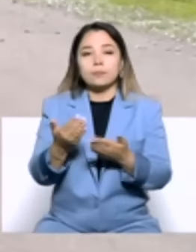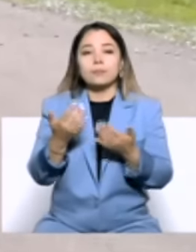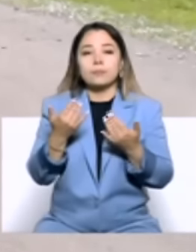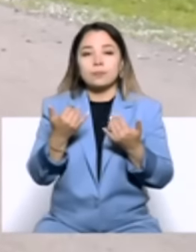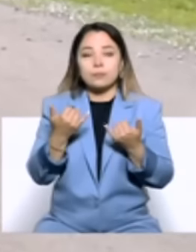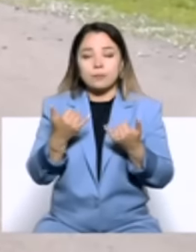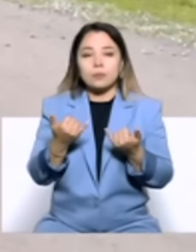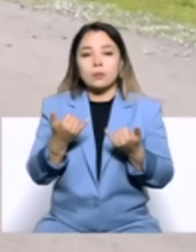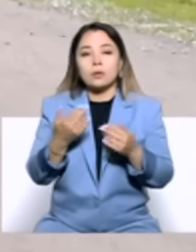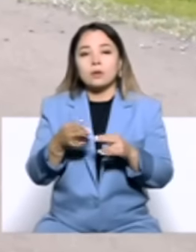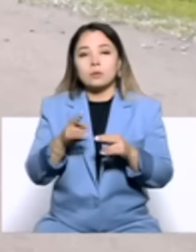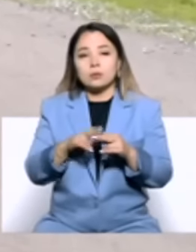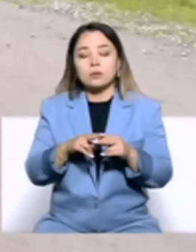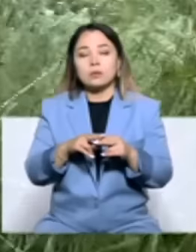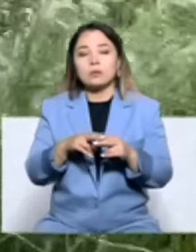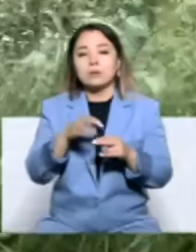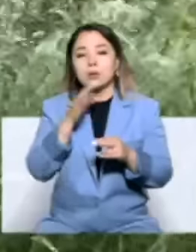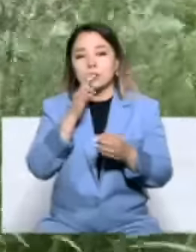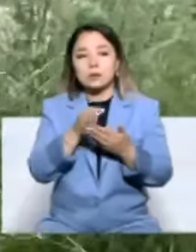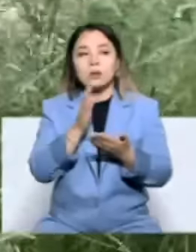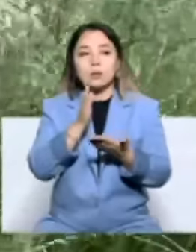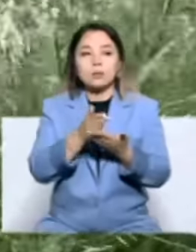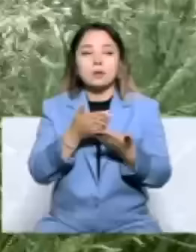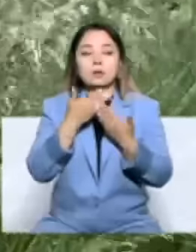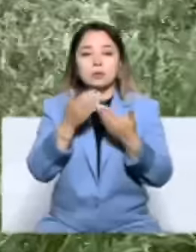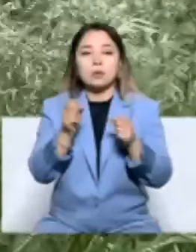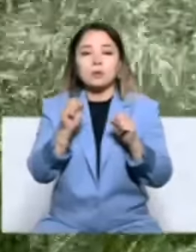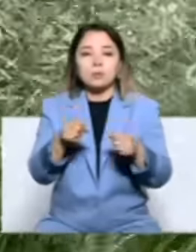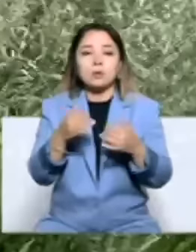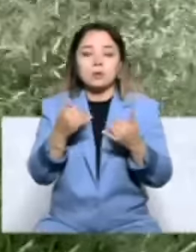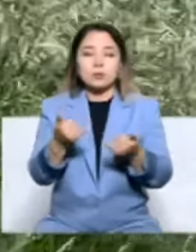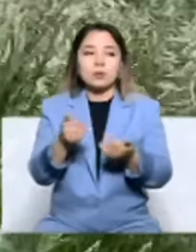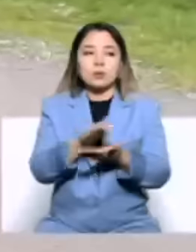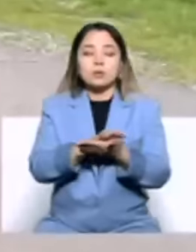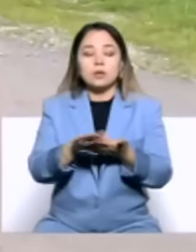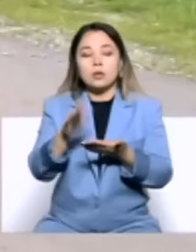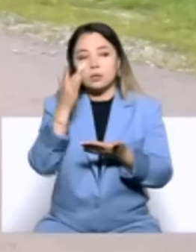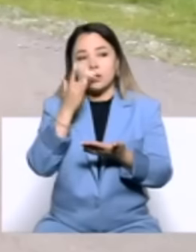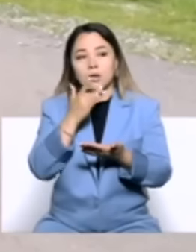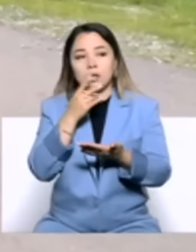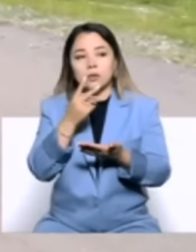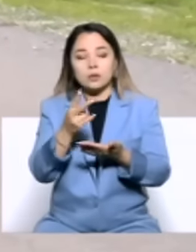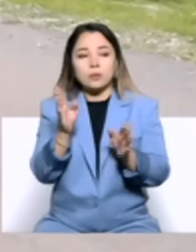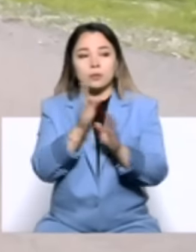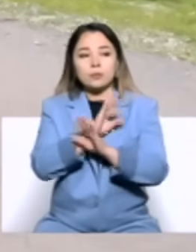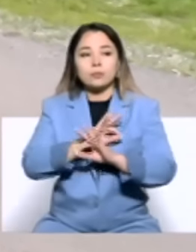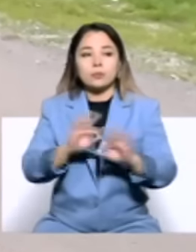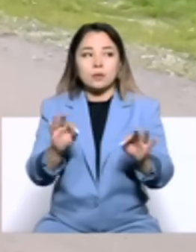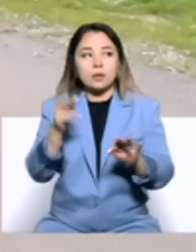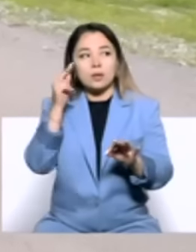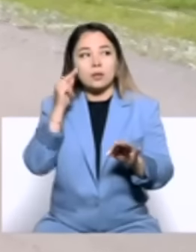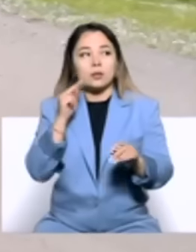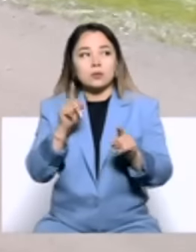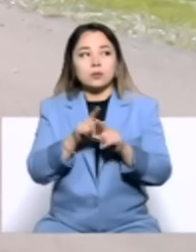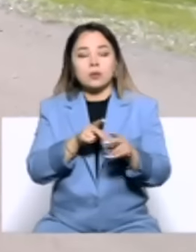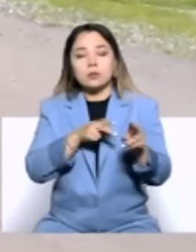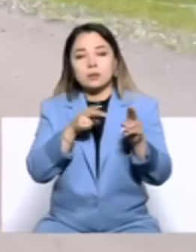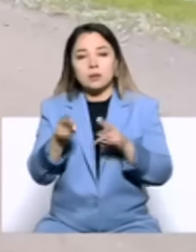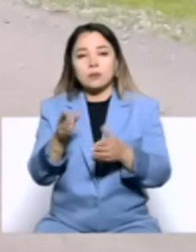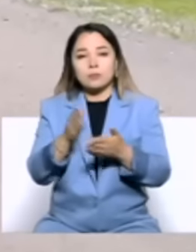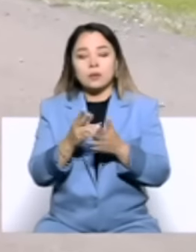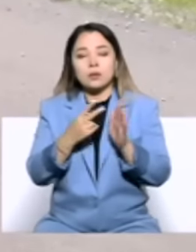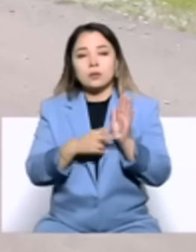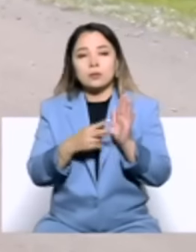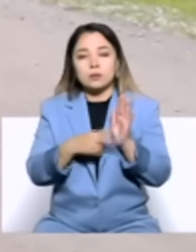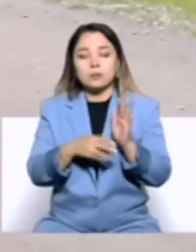Бұны ұялмай, қызармай тұрып айталамын, жазы жәннет. Мен Қытайда жүргенде ілмейіп аз қалған. Қытайда мен